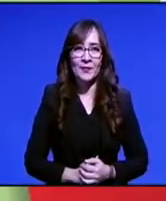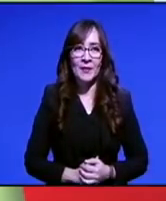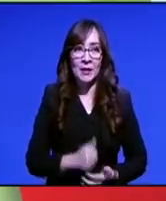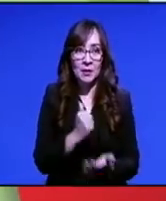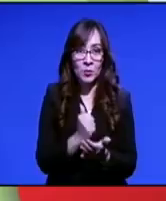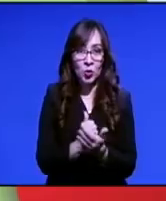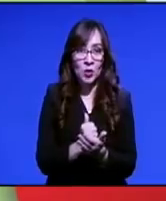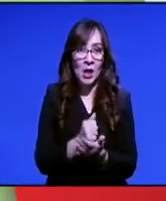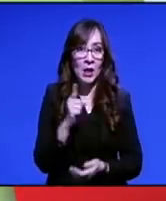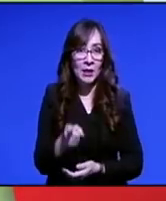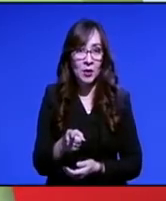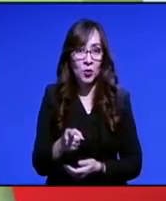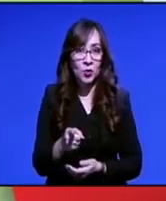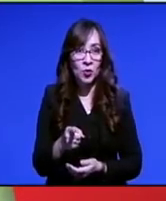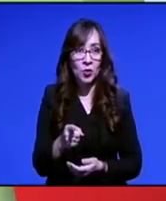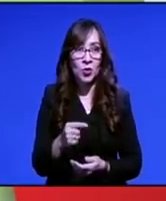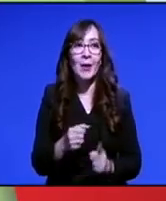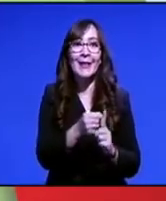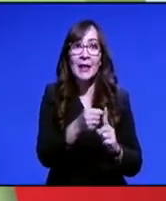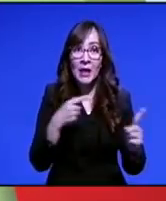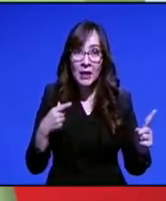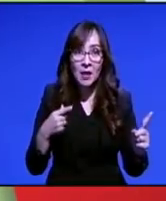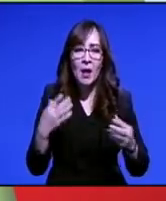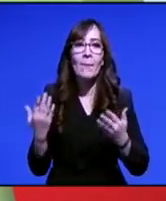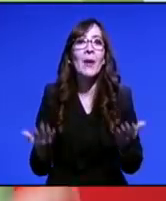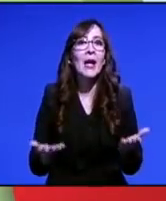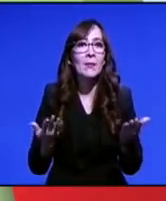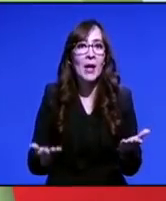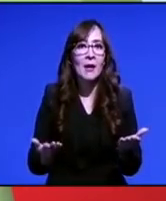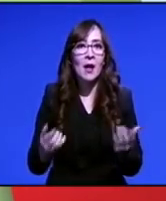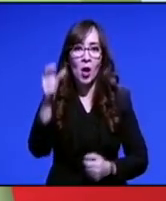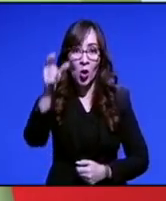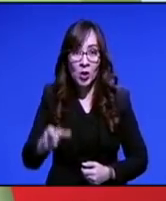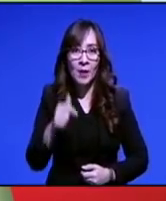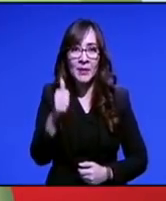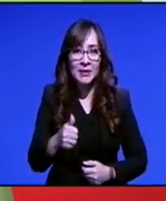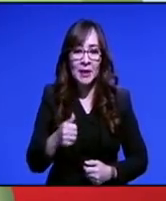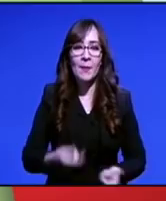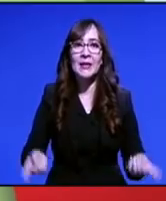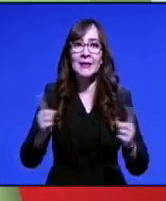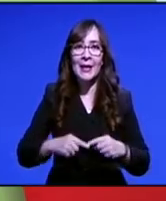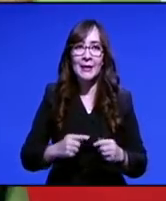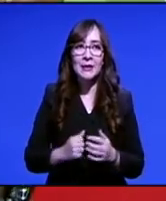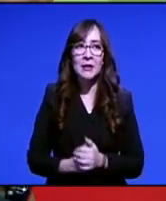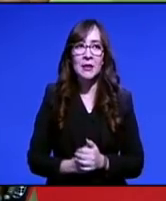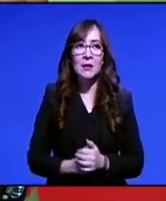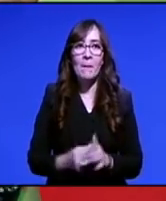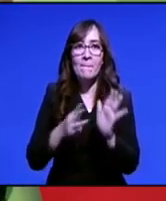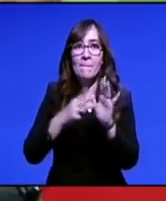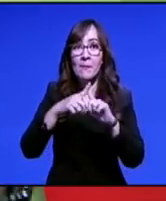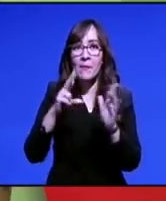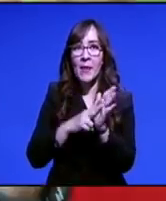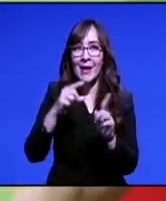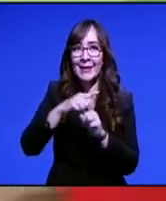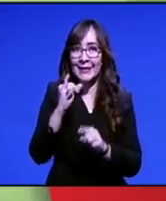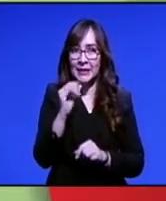Sebenarnya itu tujuannya, bagaimana caranya orang lebih mandiri. Benar, anak-anak sekarang lebih mandiri, orang sekarang lebih mandiri. Dia cuci, kemudian